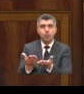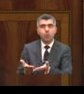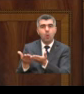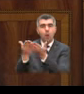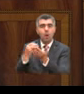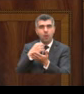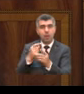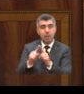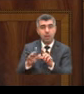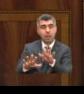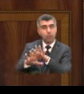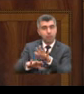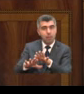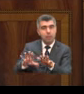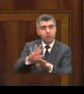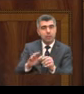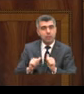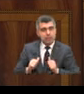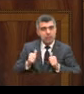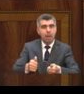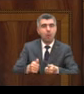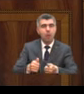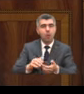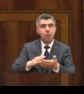قضايا الاجتماعية هي قضايا التعبئة الوطنية لأننا